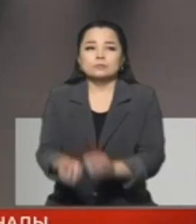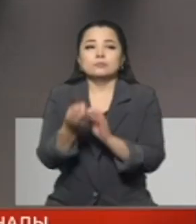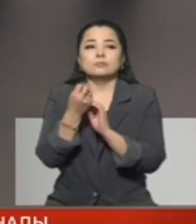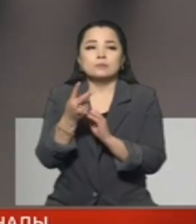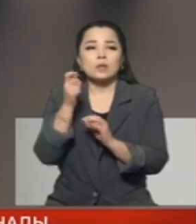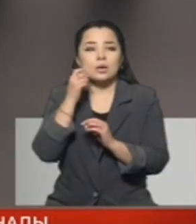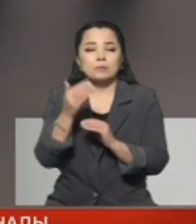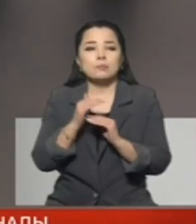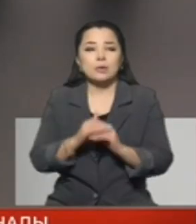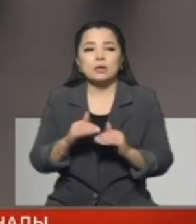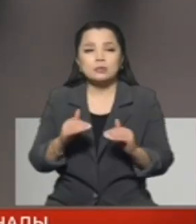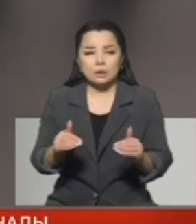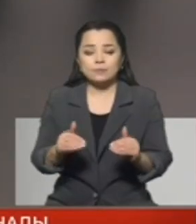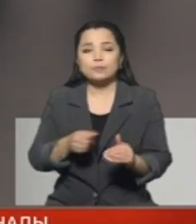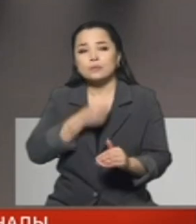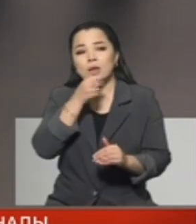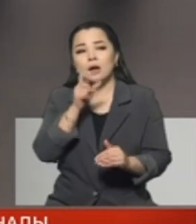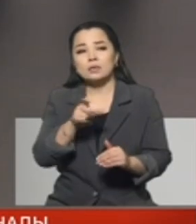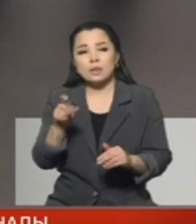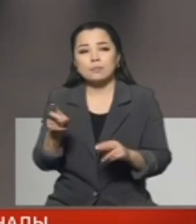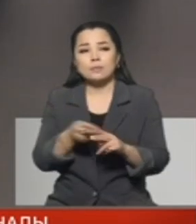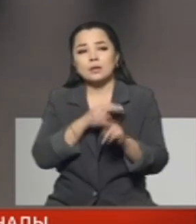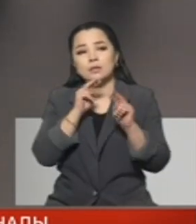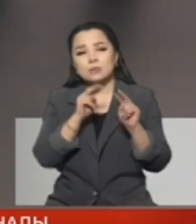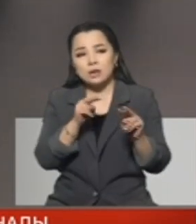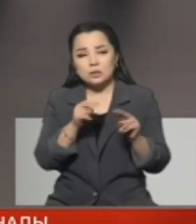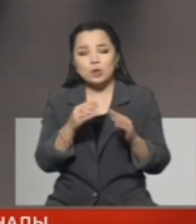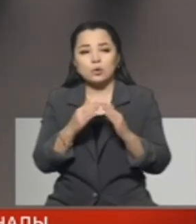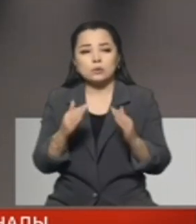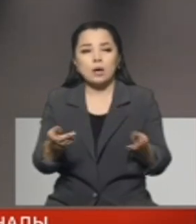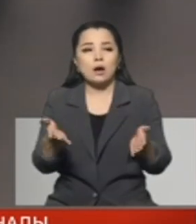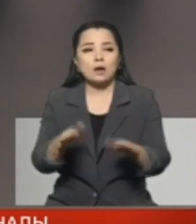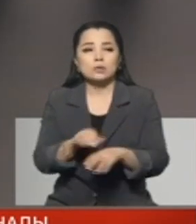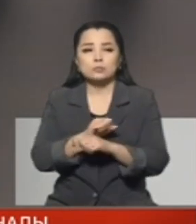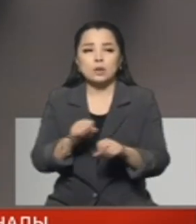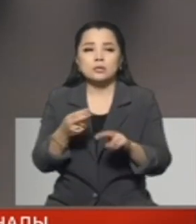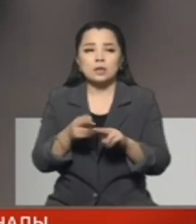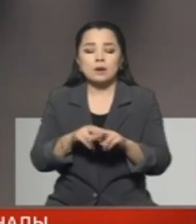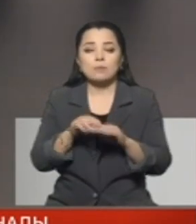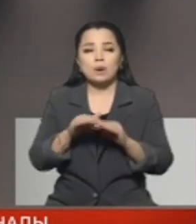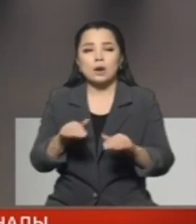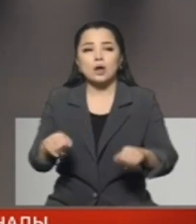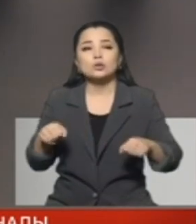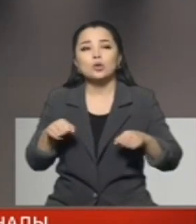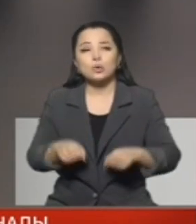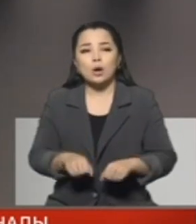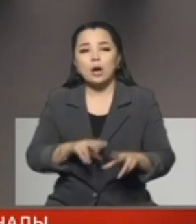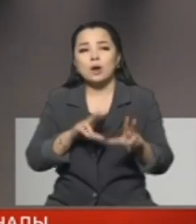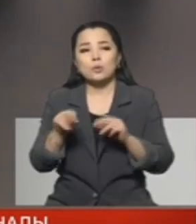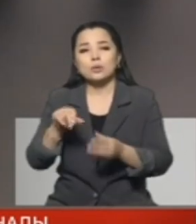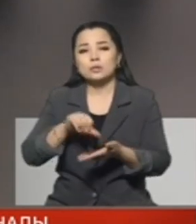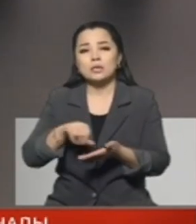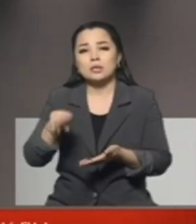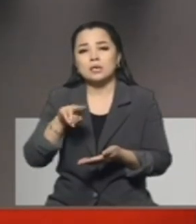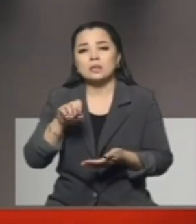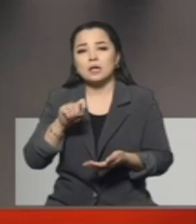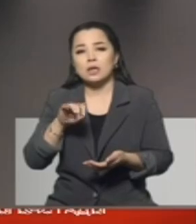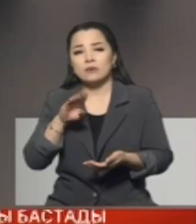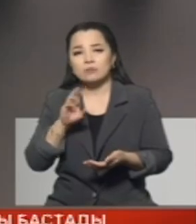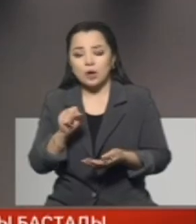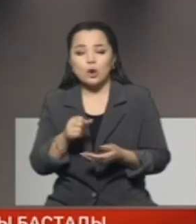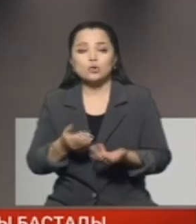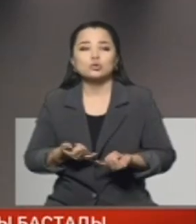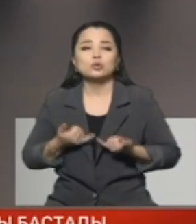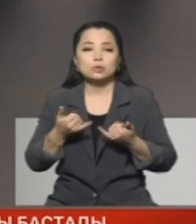12 жасқа дейінгі балалар ересек адамның бақылауынсыз үйде қалмауы керек. Еліміздің бала құқықтары жөніндегі уәкілі Динара Закиева осындай